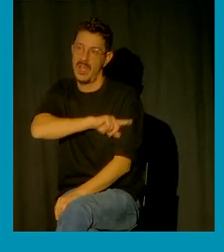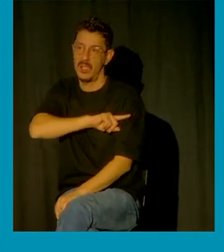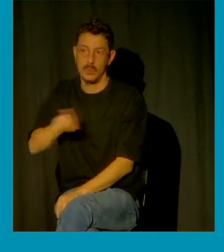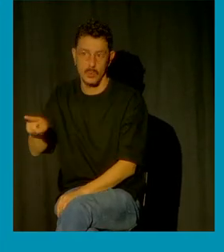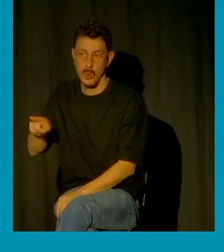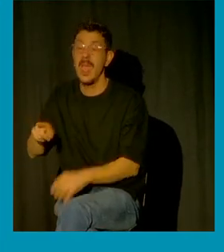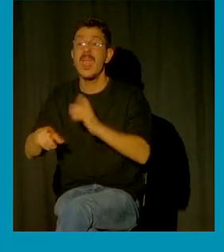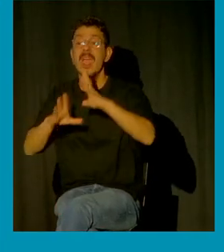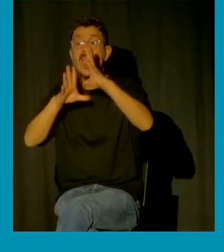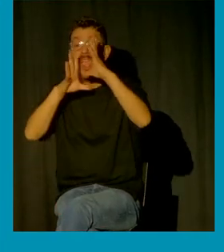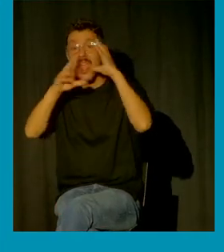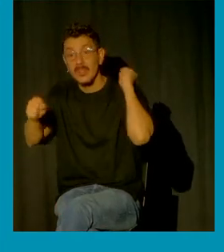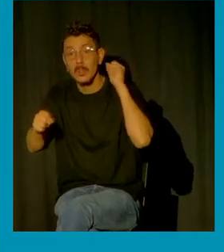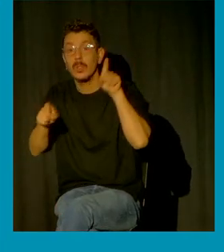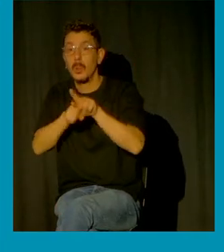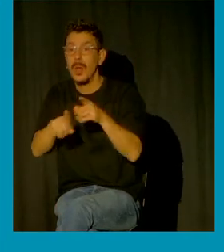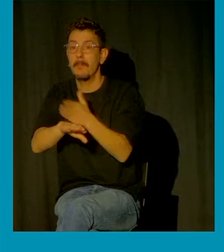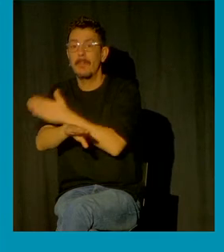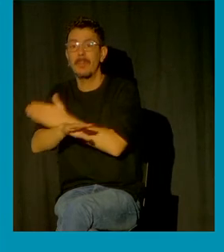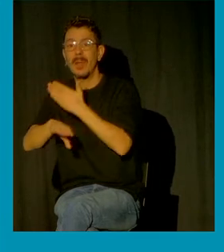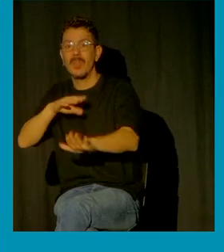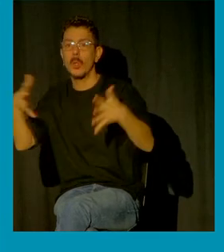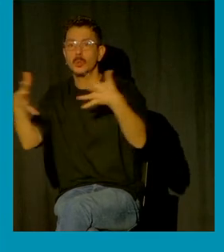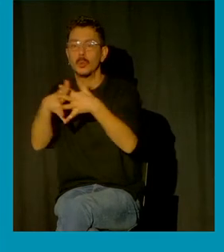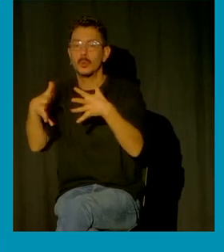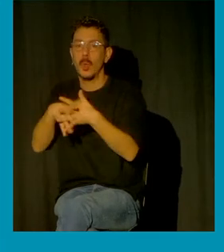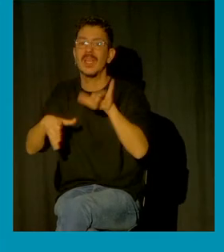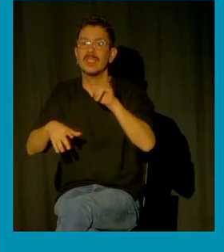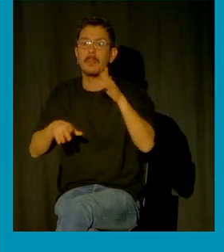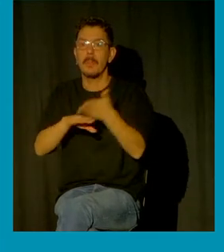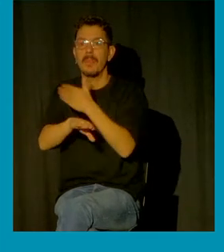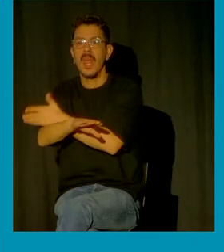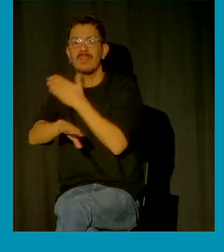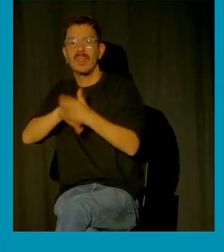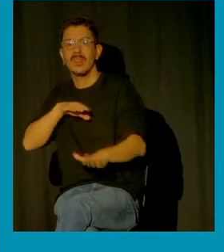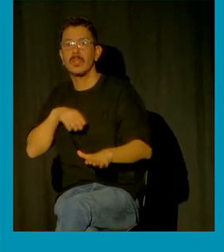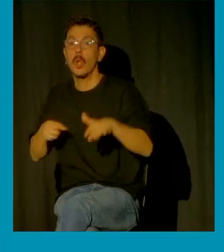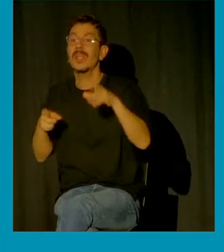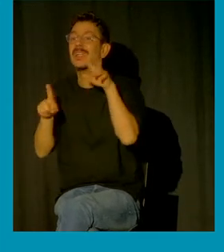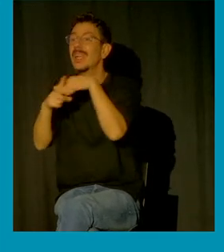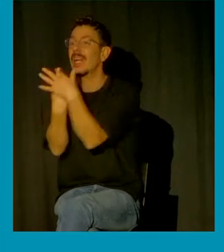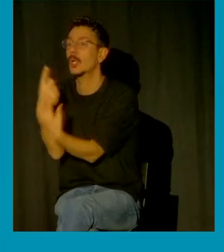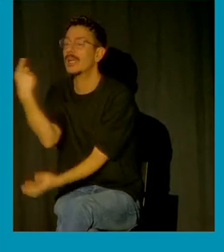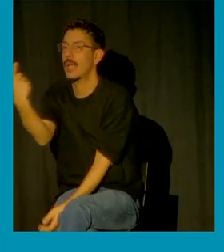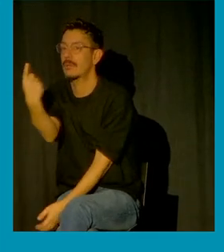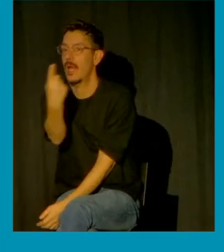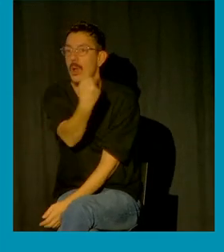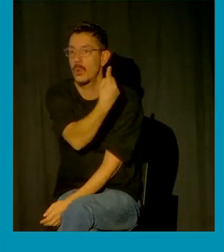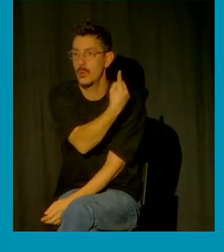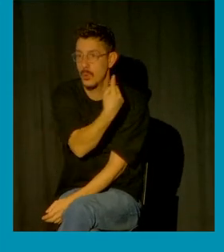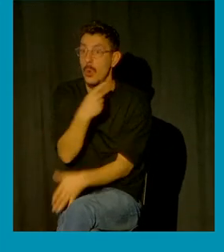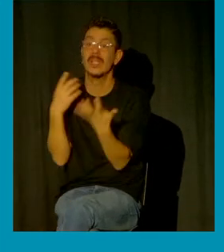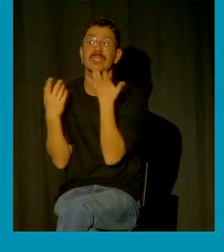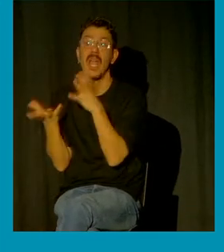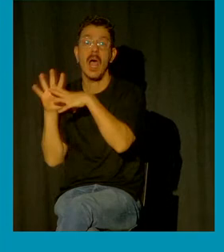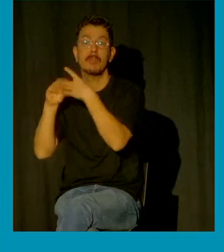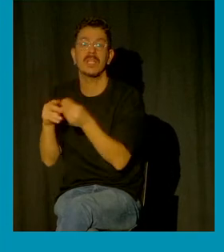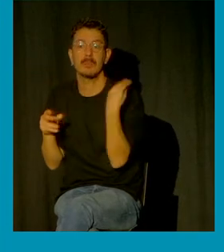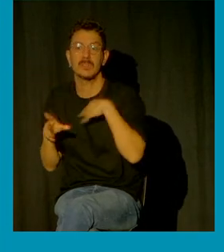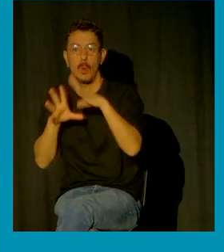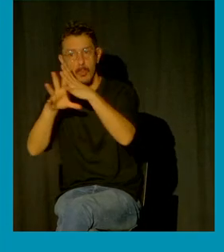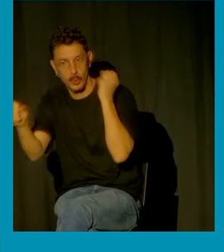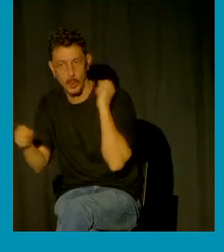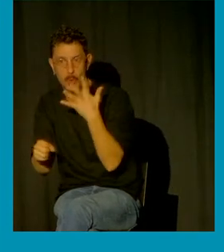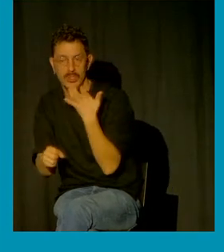dels protocols ha de ser la prevenció estructural o la prevenció situada en cadascun dels casos que prenem de cada cas per establir noves mesures de